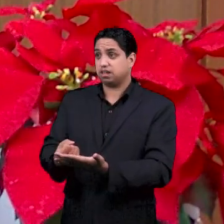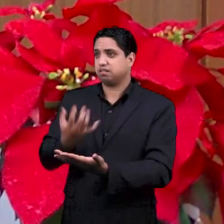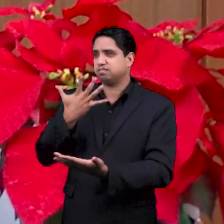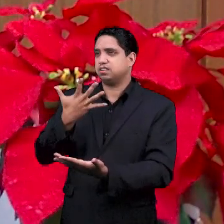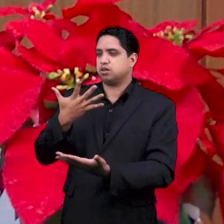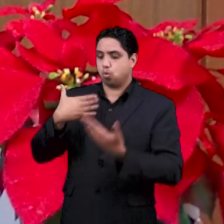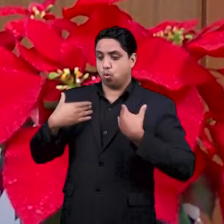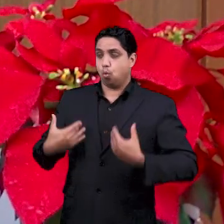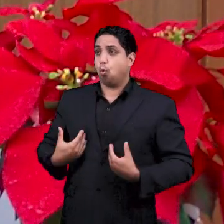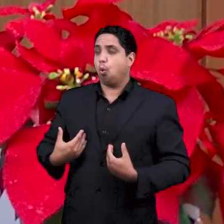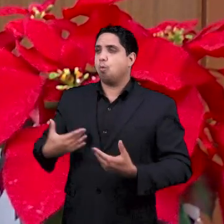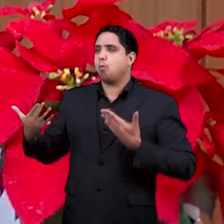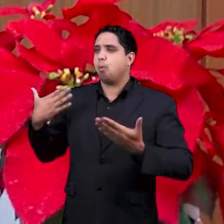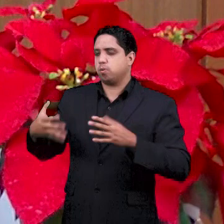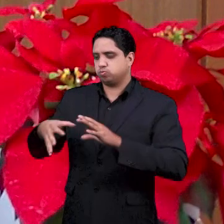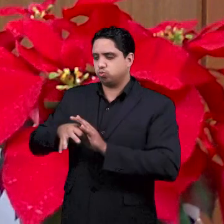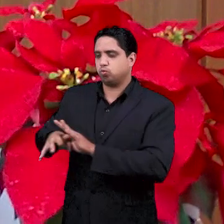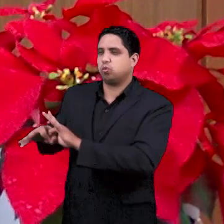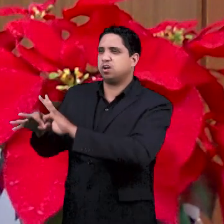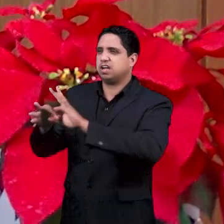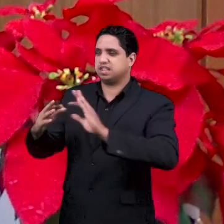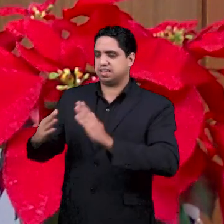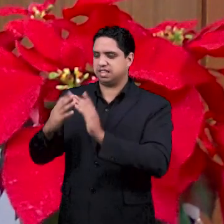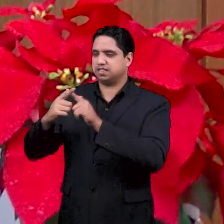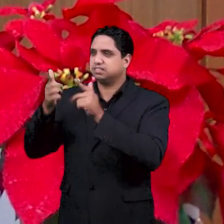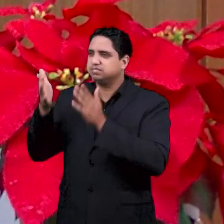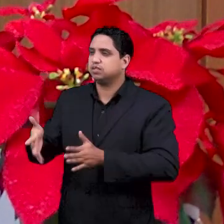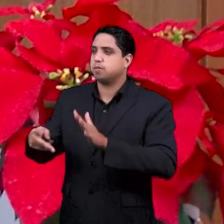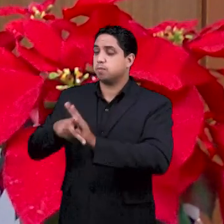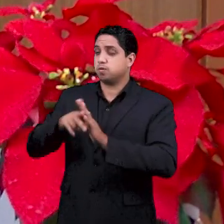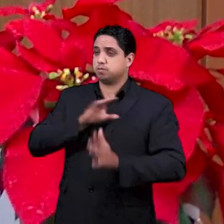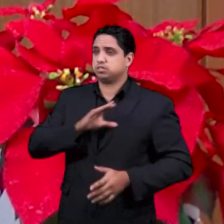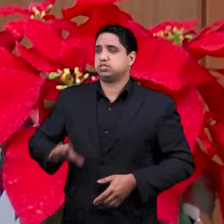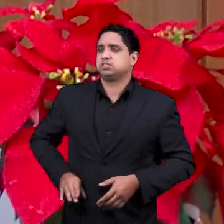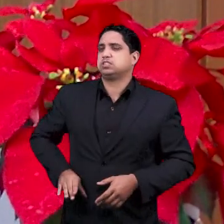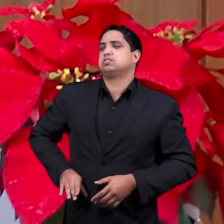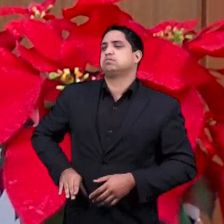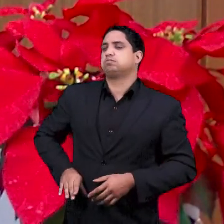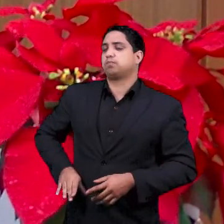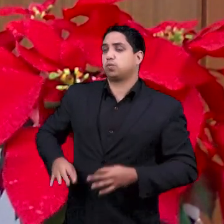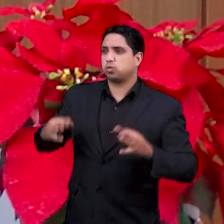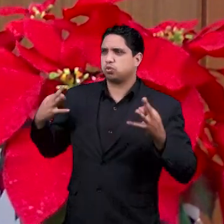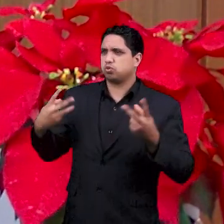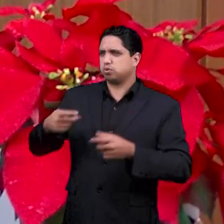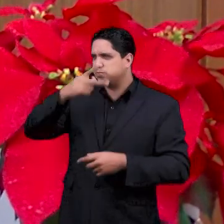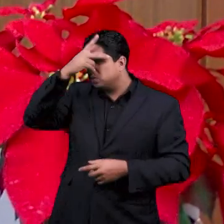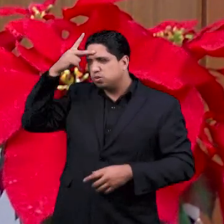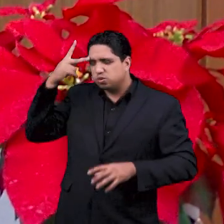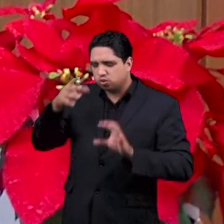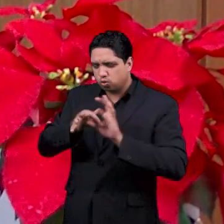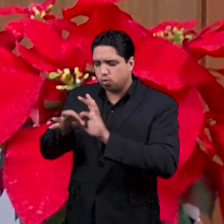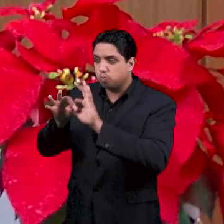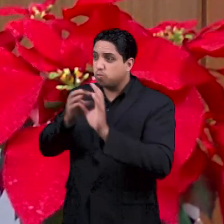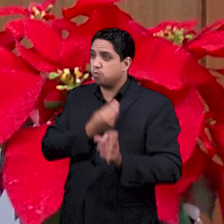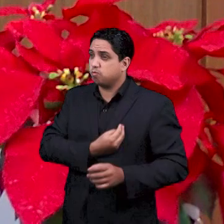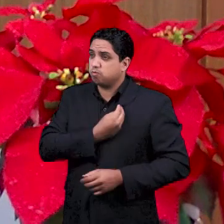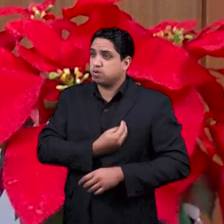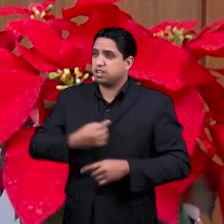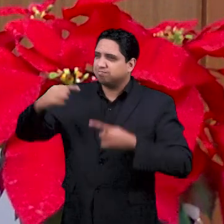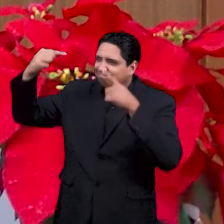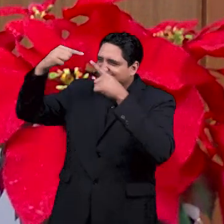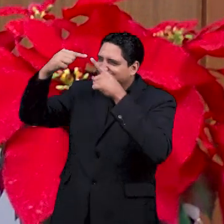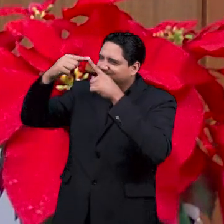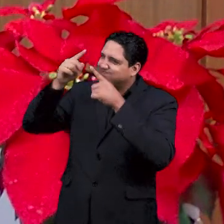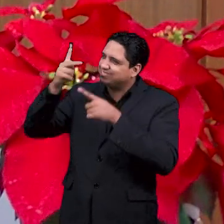открытое Слово, в этом теле, теле Христовом, всех тех, которые в этом